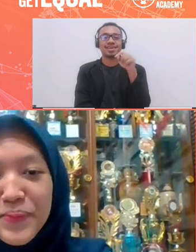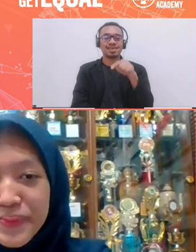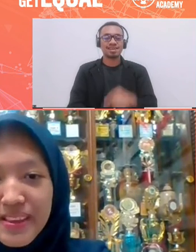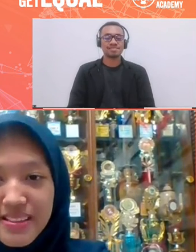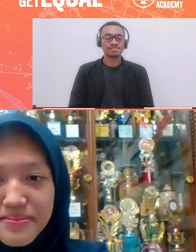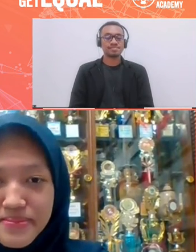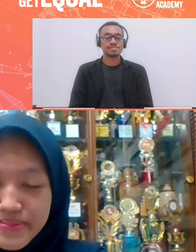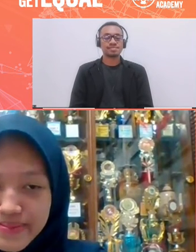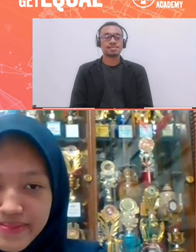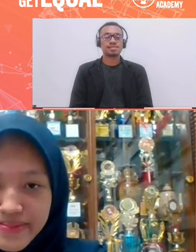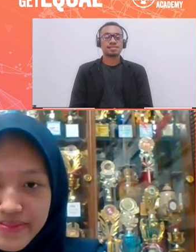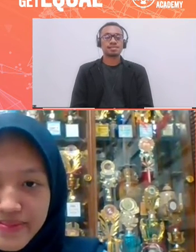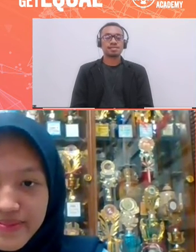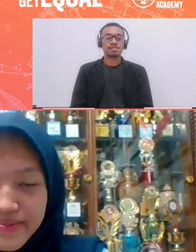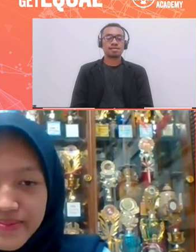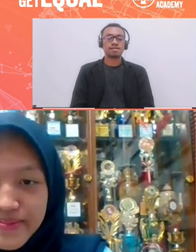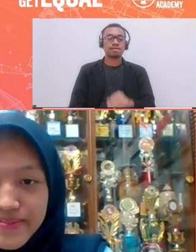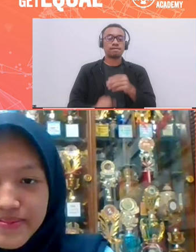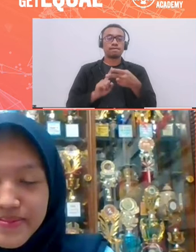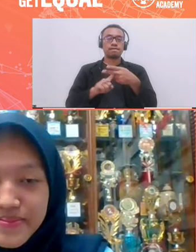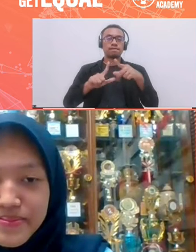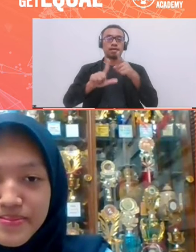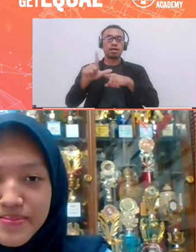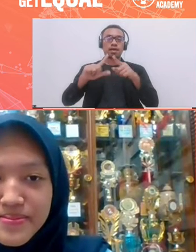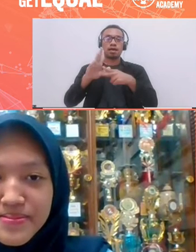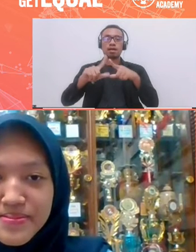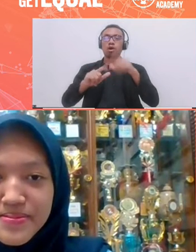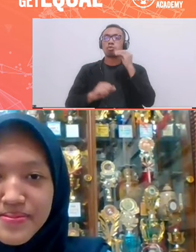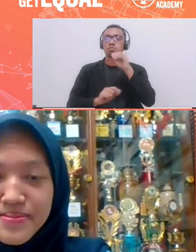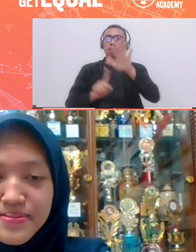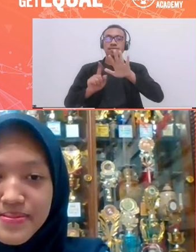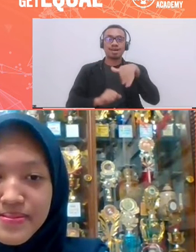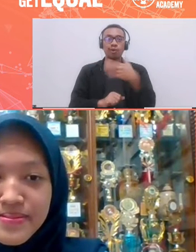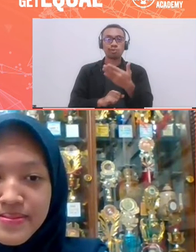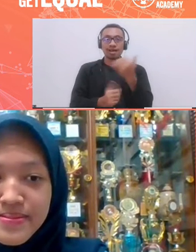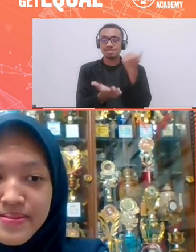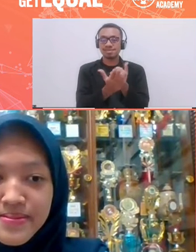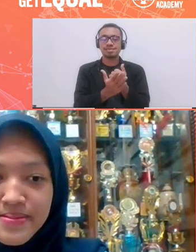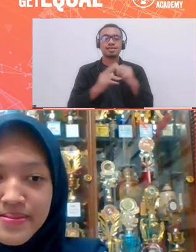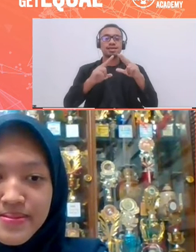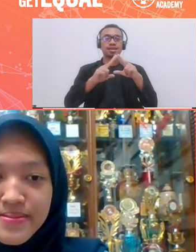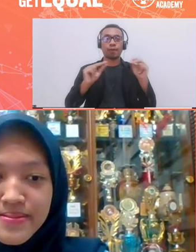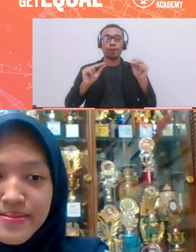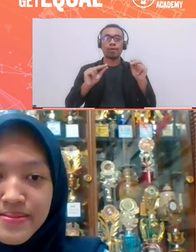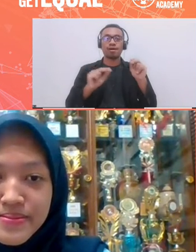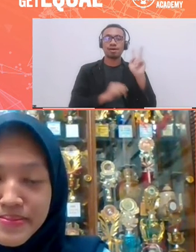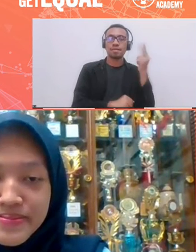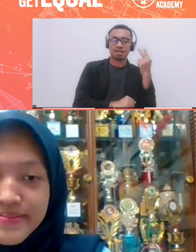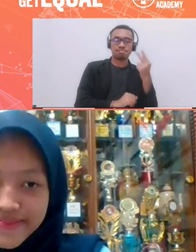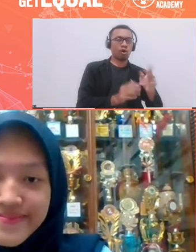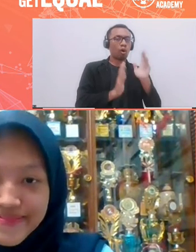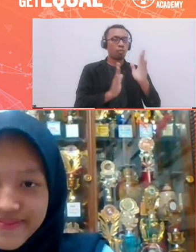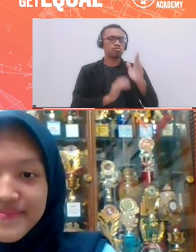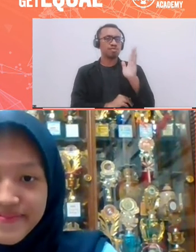Fayana 15 tahun dari Depok. Kemarin, persis kemarin itu sempat ngobrol-ngobrol juga dengan salah satu tokoh